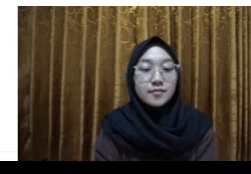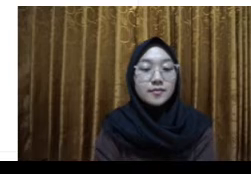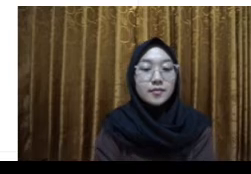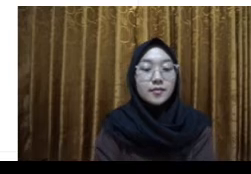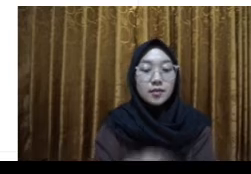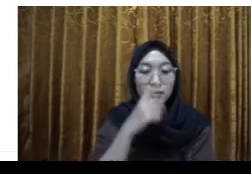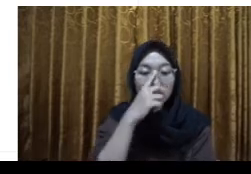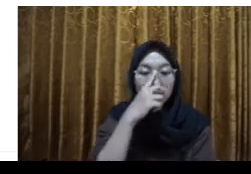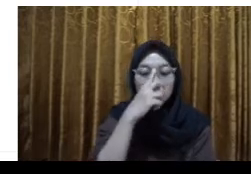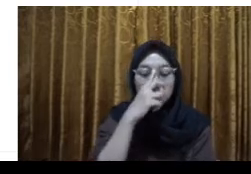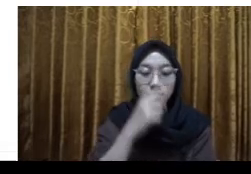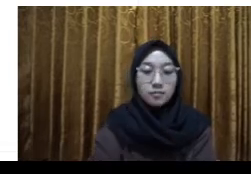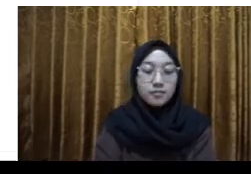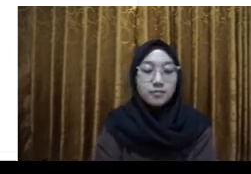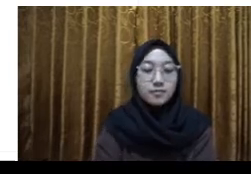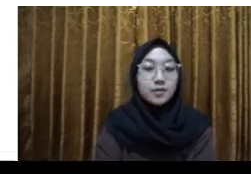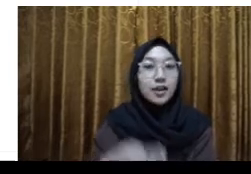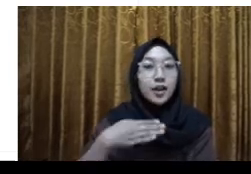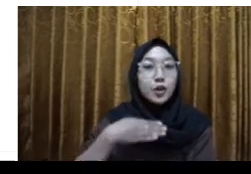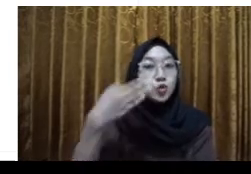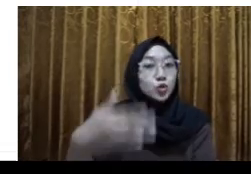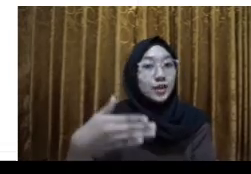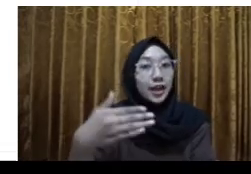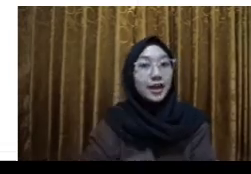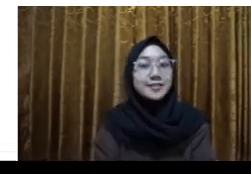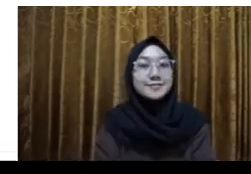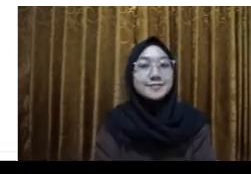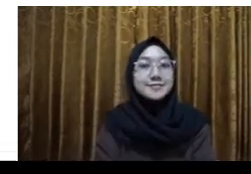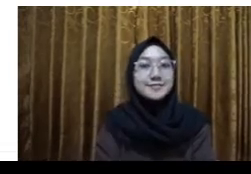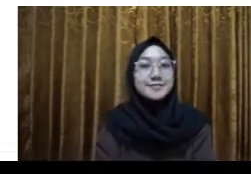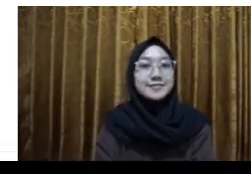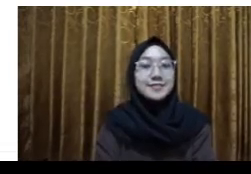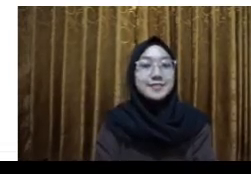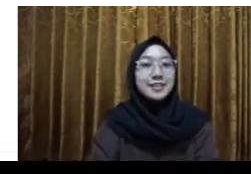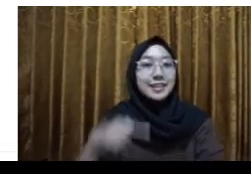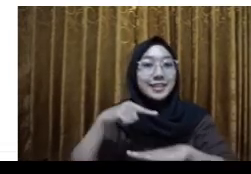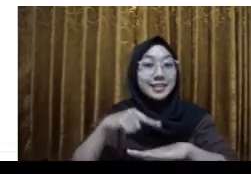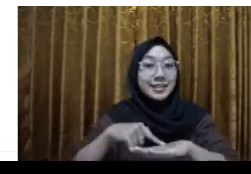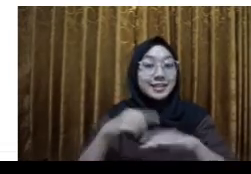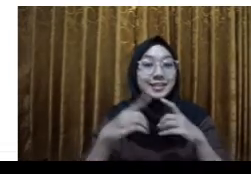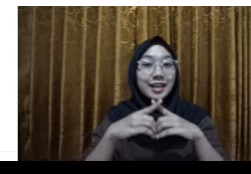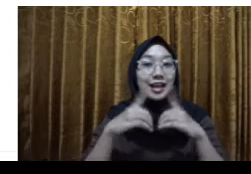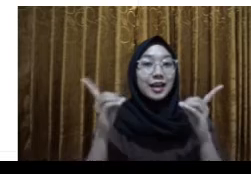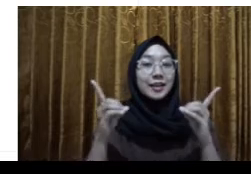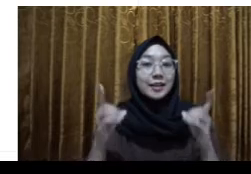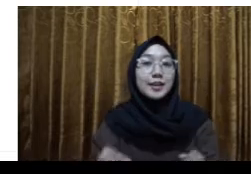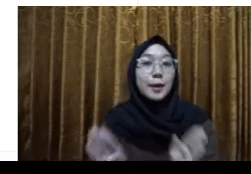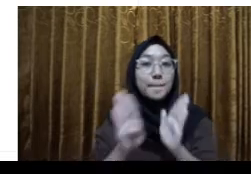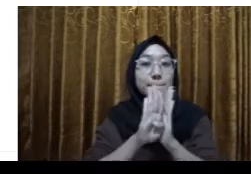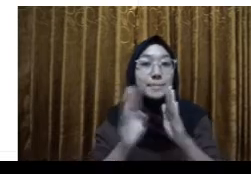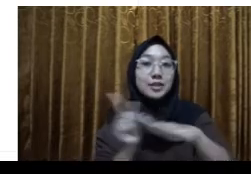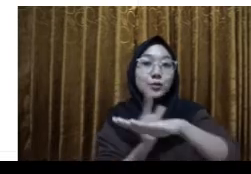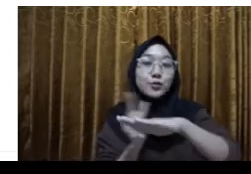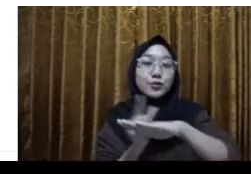Word. Microsoft Word document edit multi-line page 1 section 1 Pemerinto Provinsi Bali. Dinas Pen. Nah,